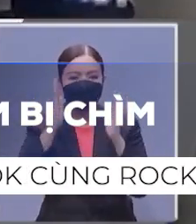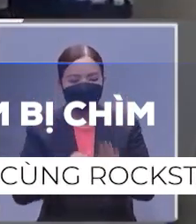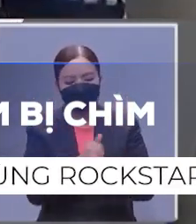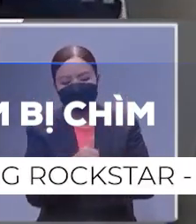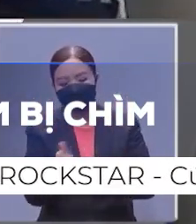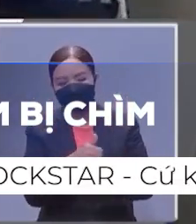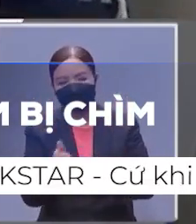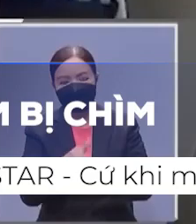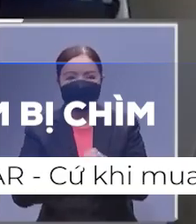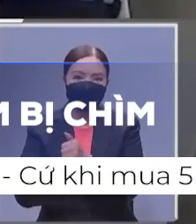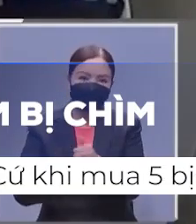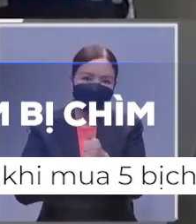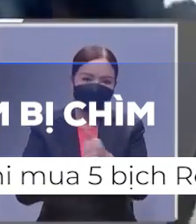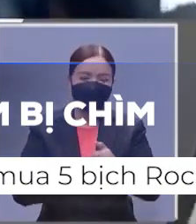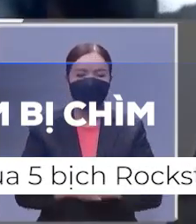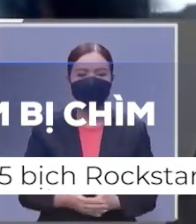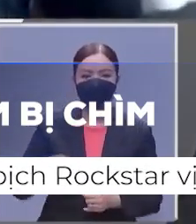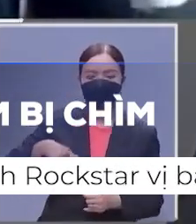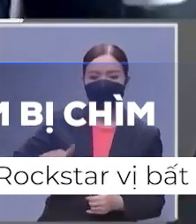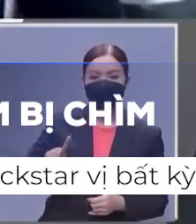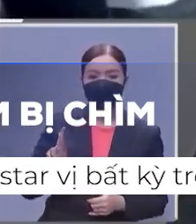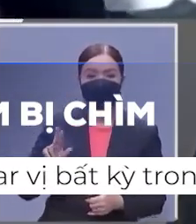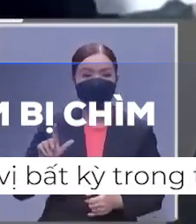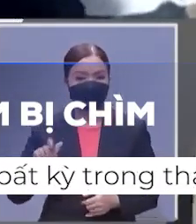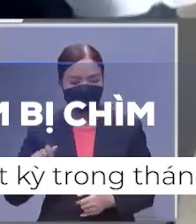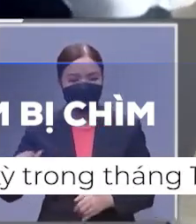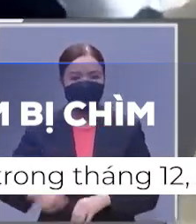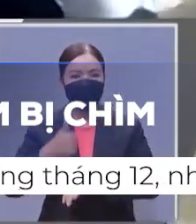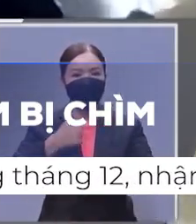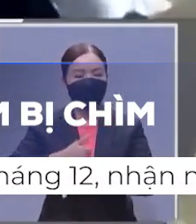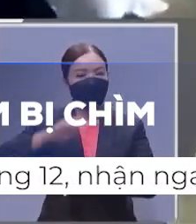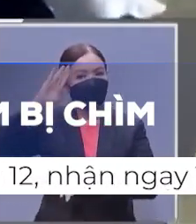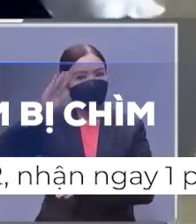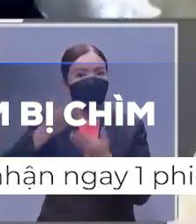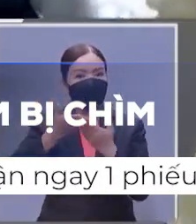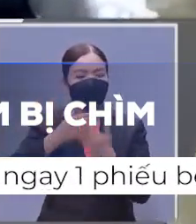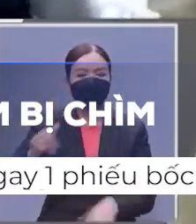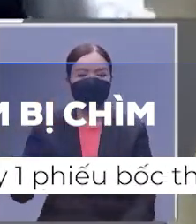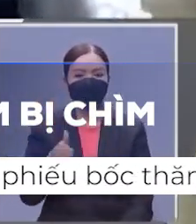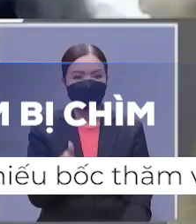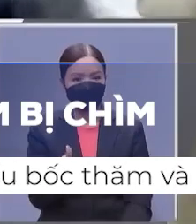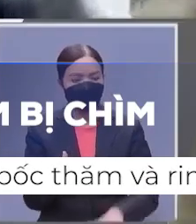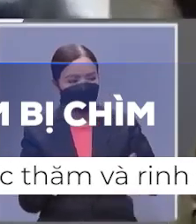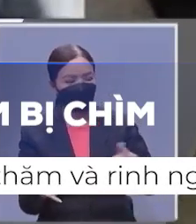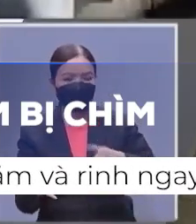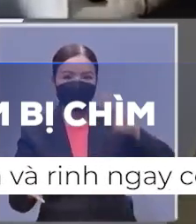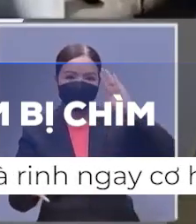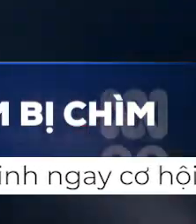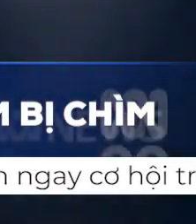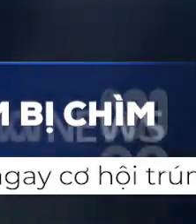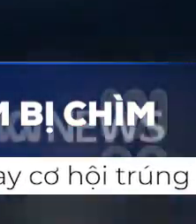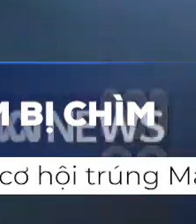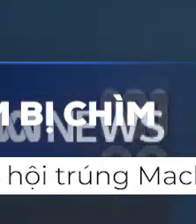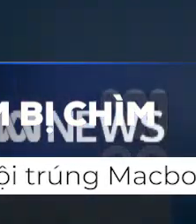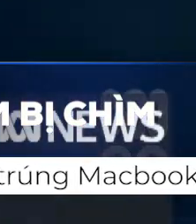tháng 12 khi đang bám vào phao sau khi đã trôi dạt trên biển suốt 10 tiếng nhưng vẫn tỉnh táo. Tai nạn xảy ra khi tàu hộ vệ